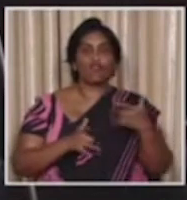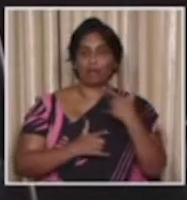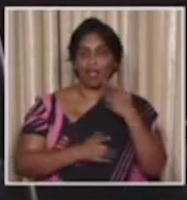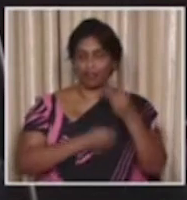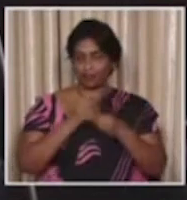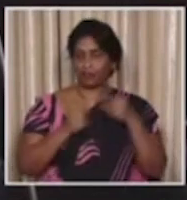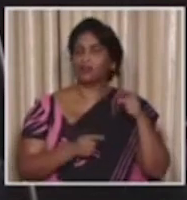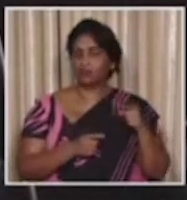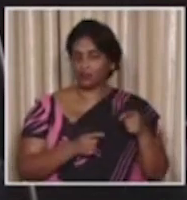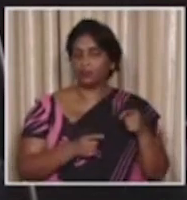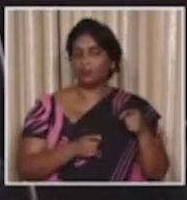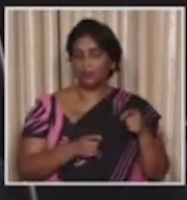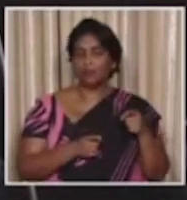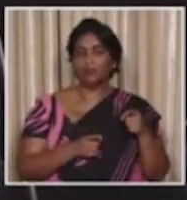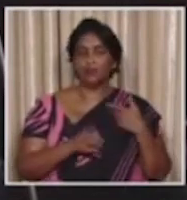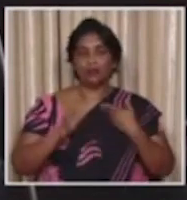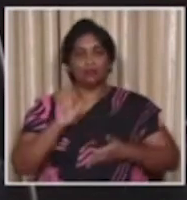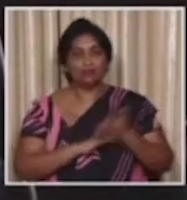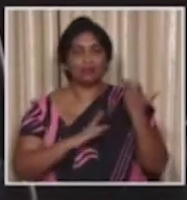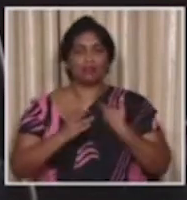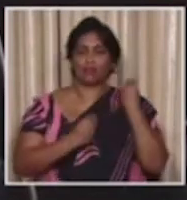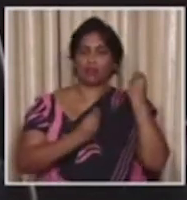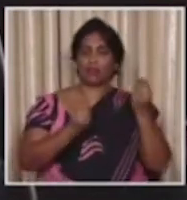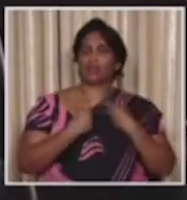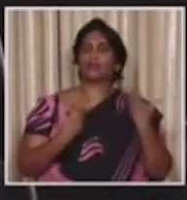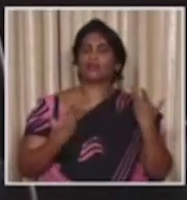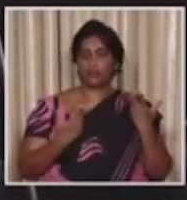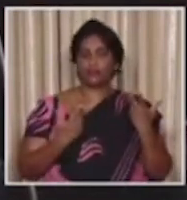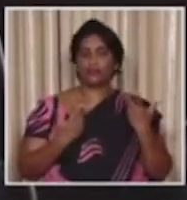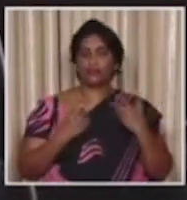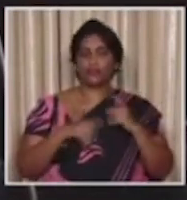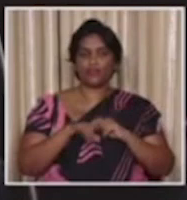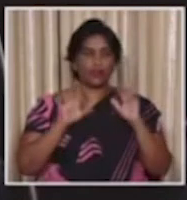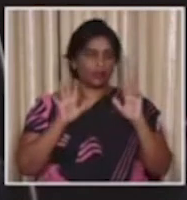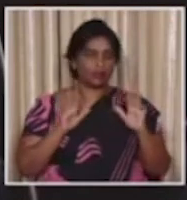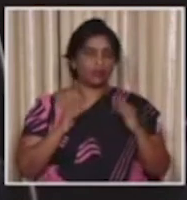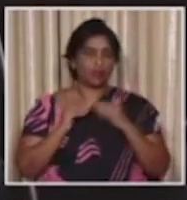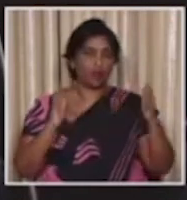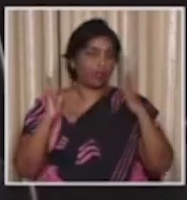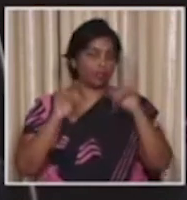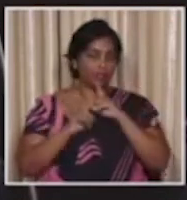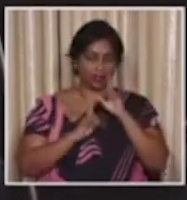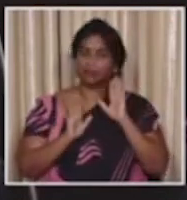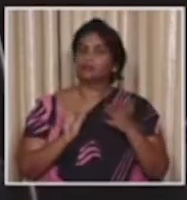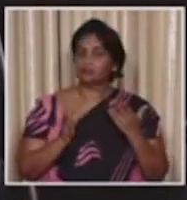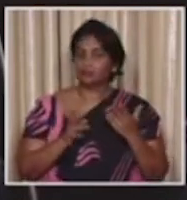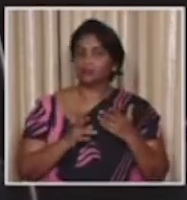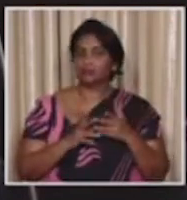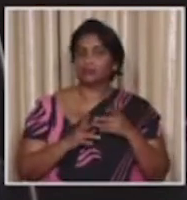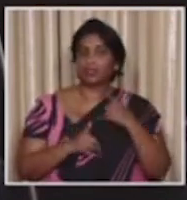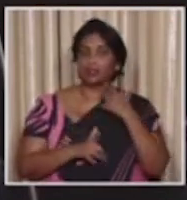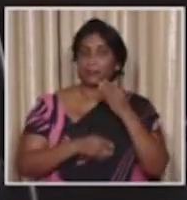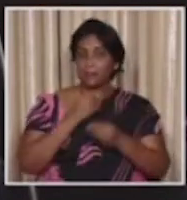තොටුපළවල. ඒ යන්න බැරුව යන්න දෙන්න නැති ඒව තියෙනවා. ඉතින් මට කාලය විනාඩි 9යි තියෙන, තව ගොඩක් කතා කරන්න තියෙනවා. ඒ නිසා